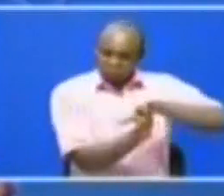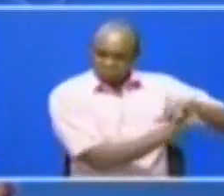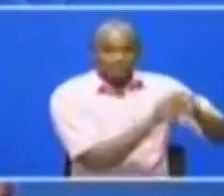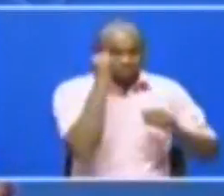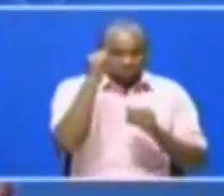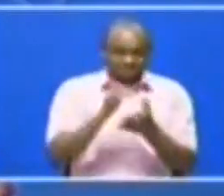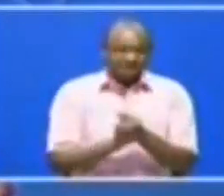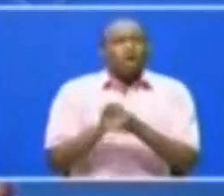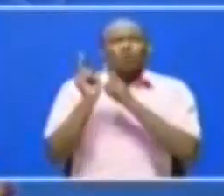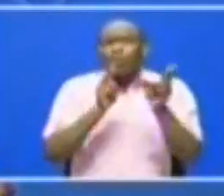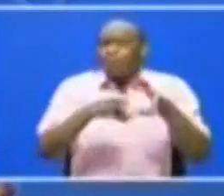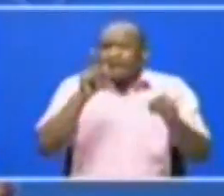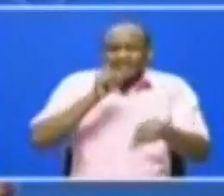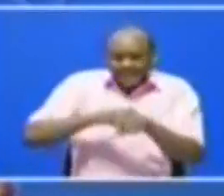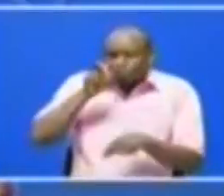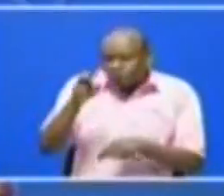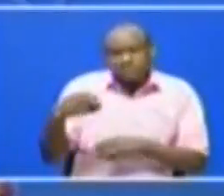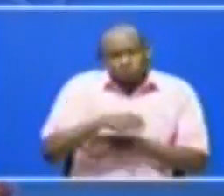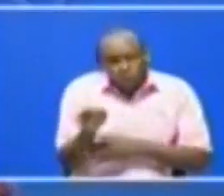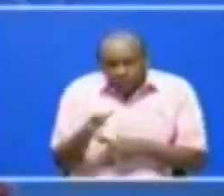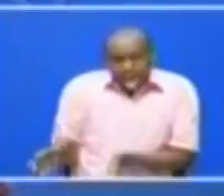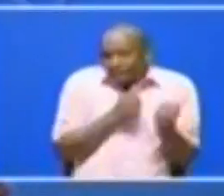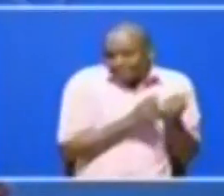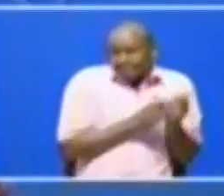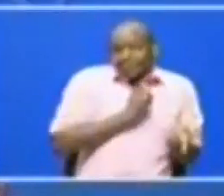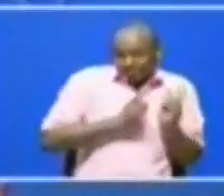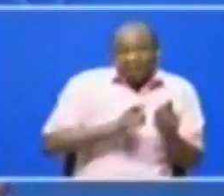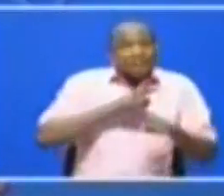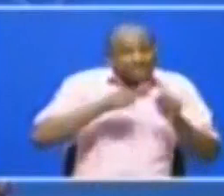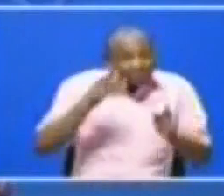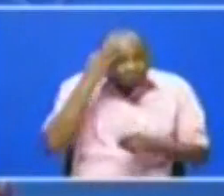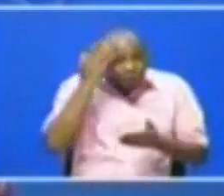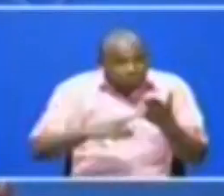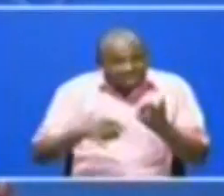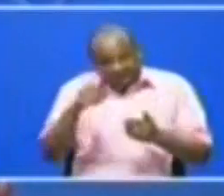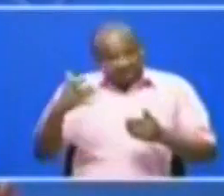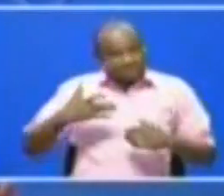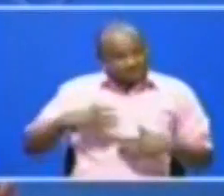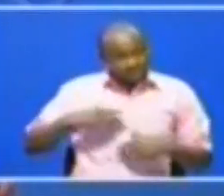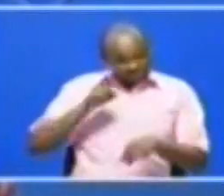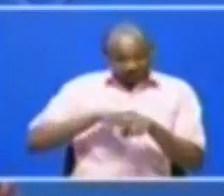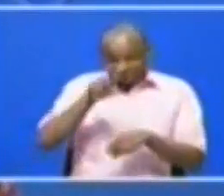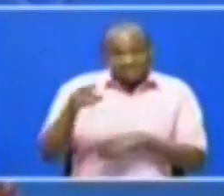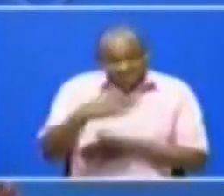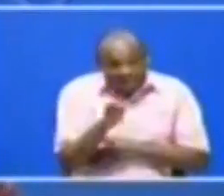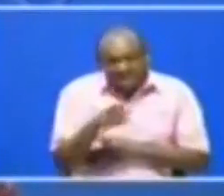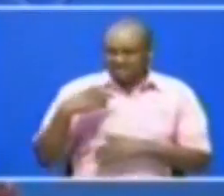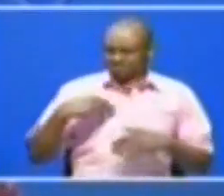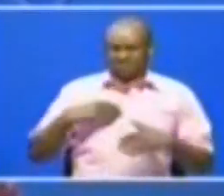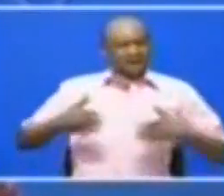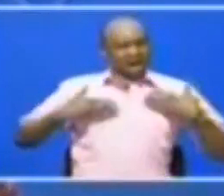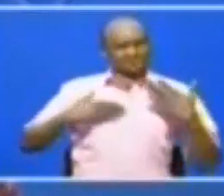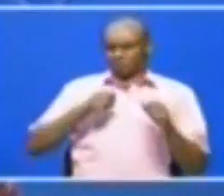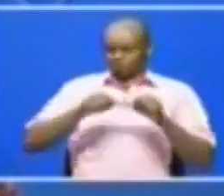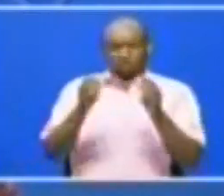siasa. Ni kawaida kwa kila binadamu kukimbia anapomuona nyoka, lakini wafahamu kuwa kuna wale ambao kuwepo kwa nyoka ni matumaini ya kuendelea